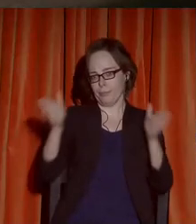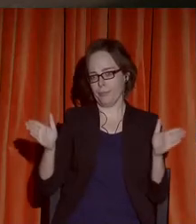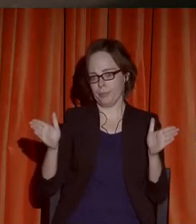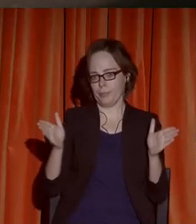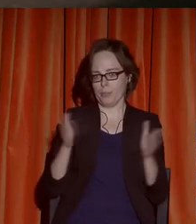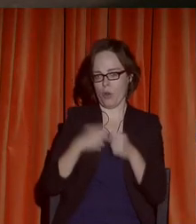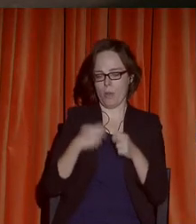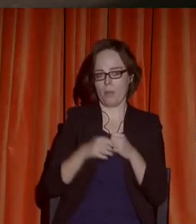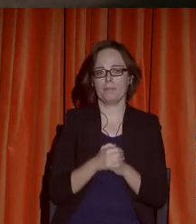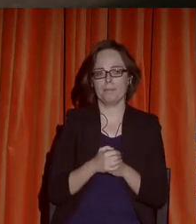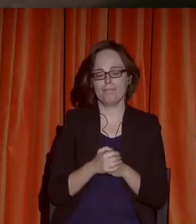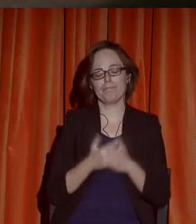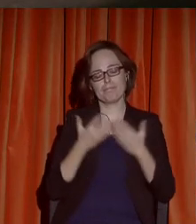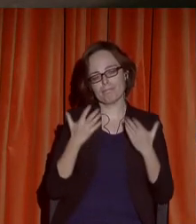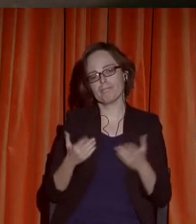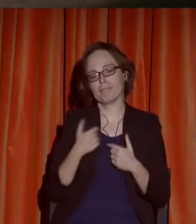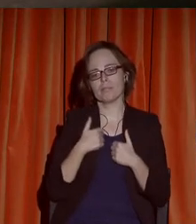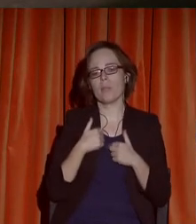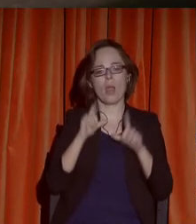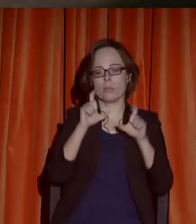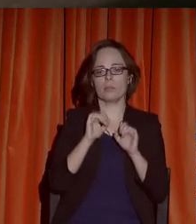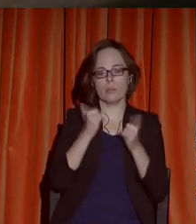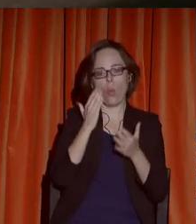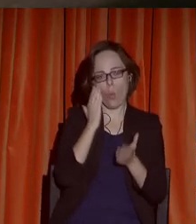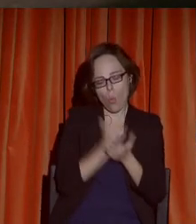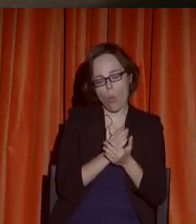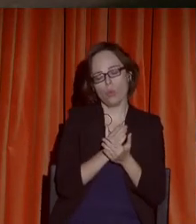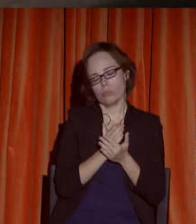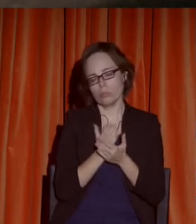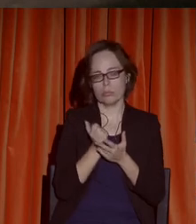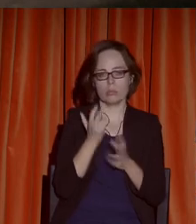Ja może zacznę od tego, że ja od paru lat